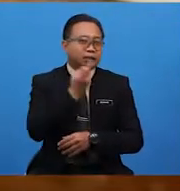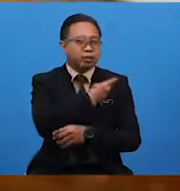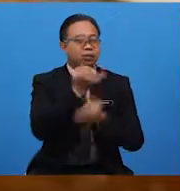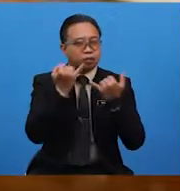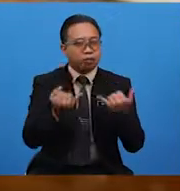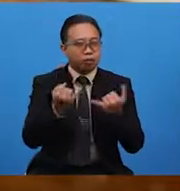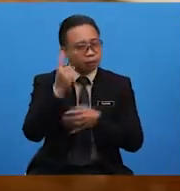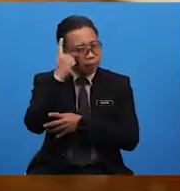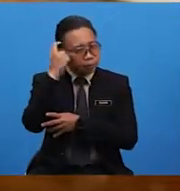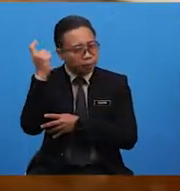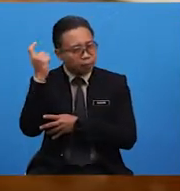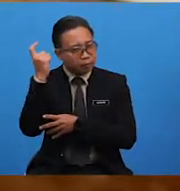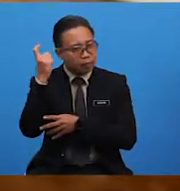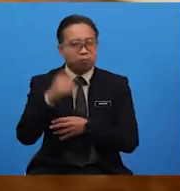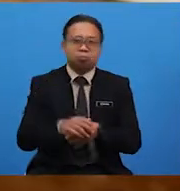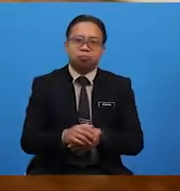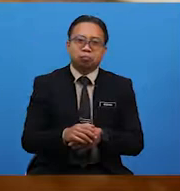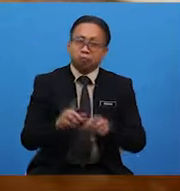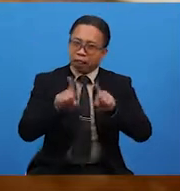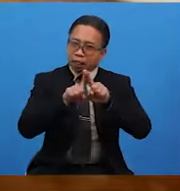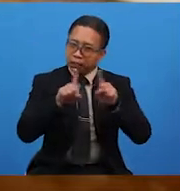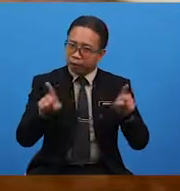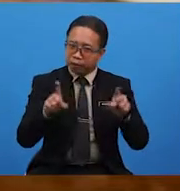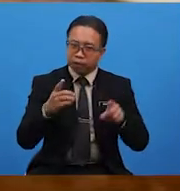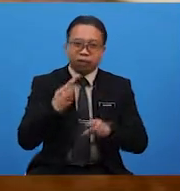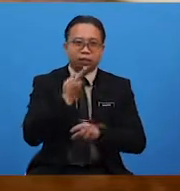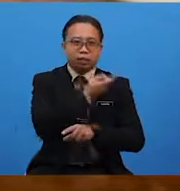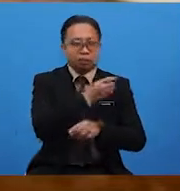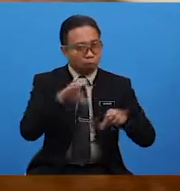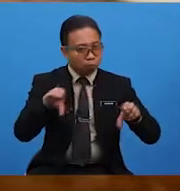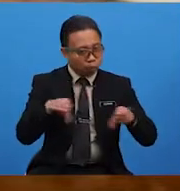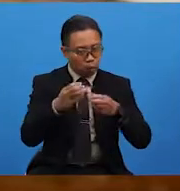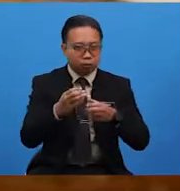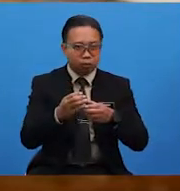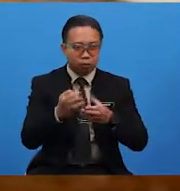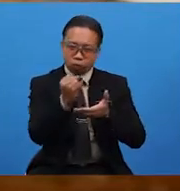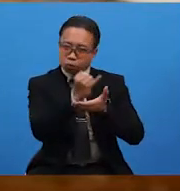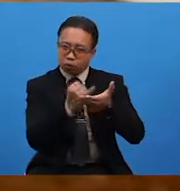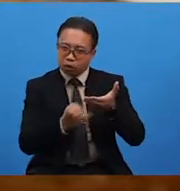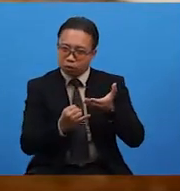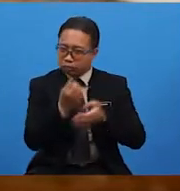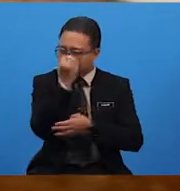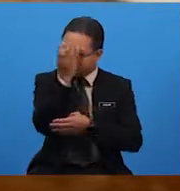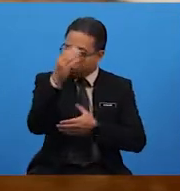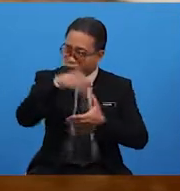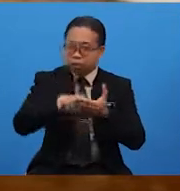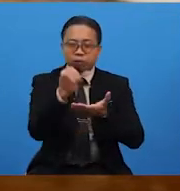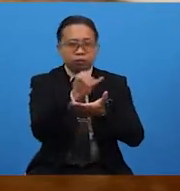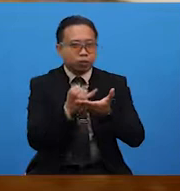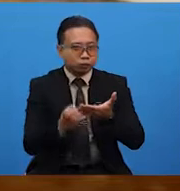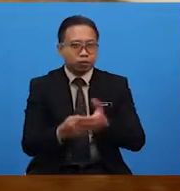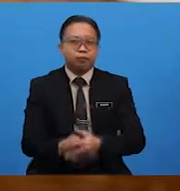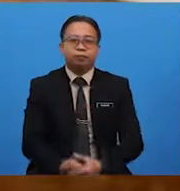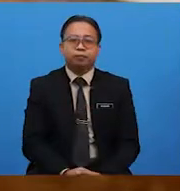daerah bermimpi gitu hanya khayalan kakinya tapi gitu merelaksasikan ataupun menteri surat kan dia daripada